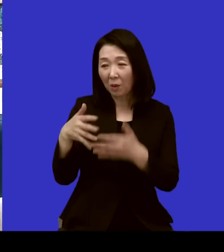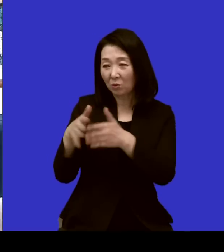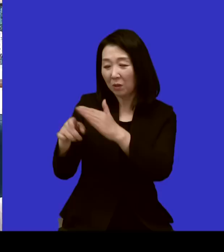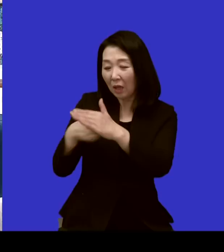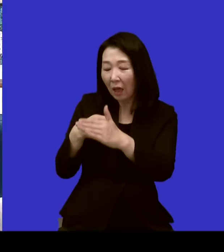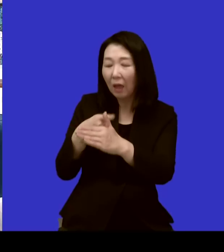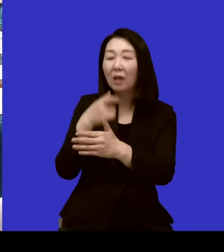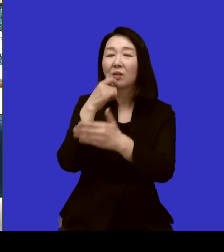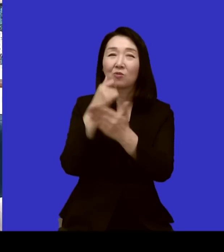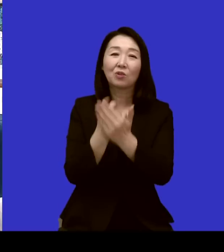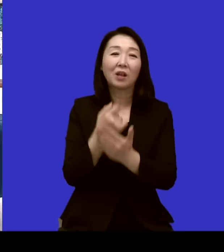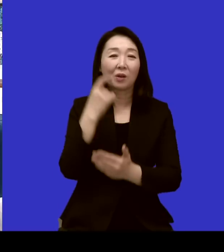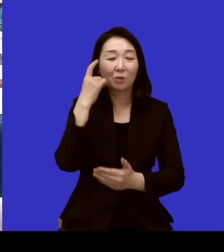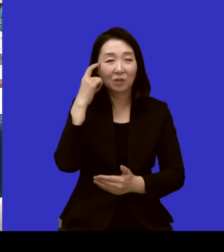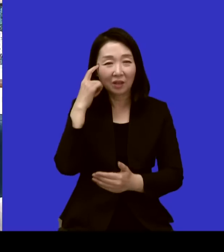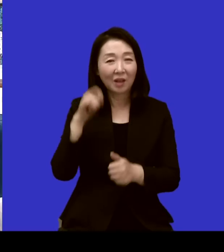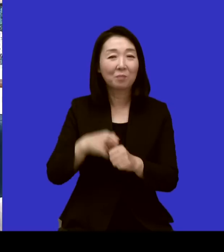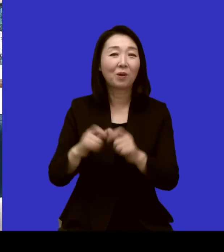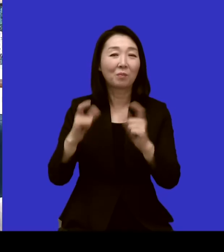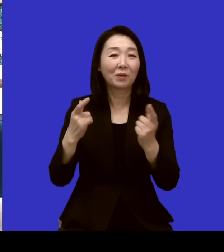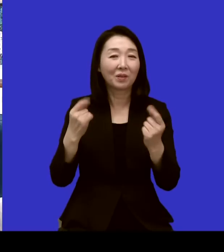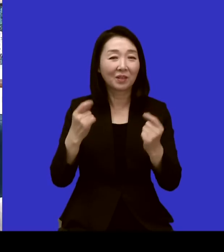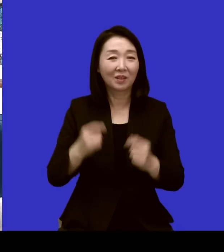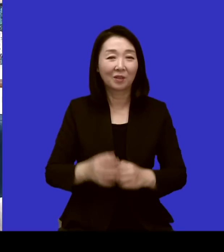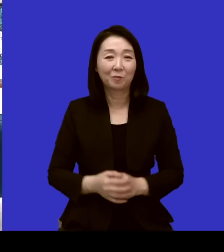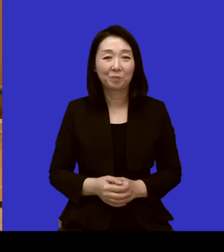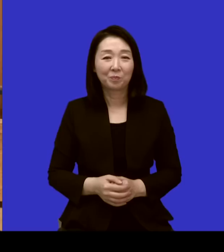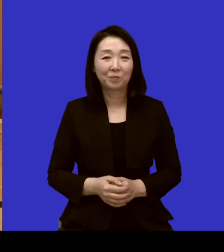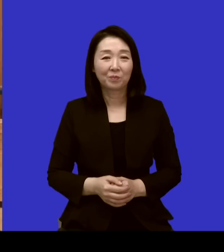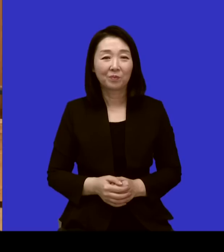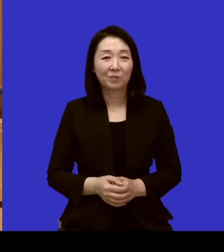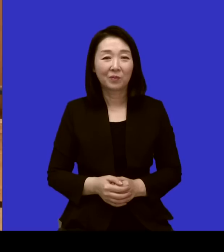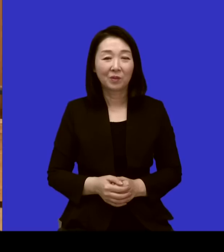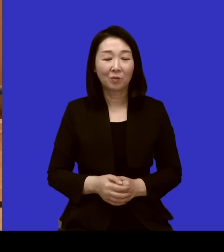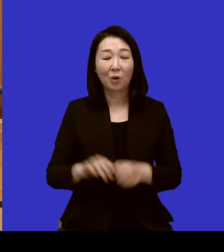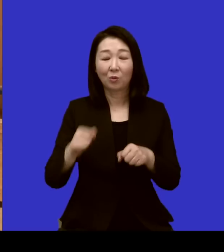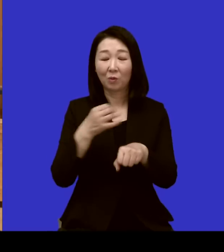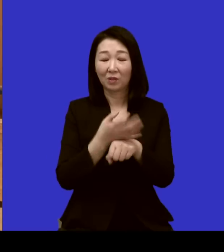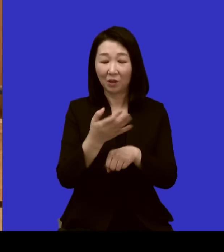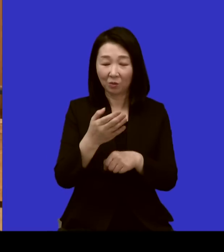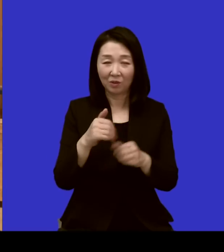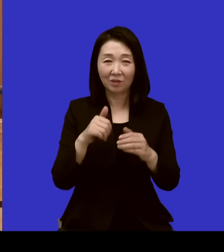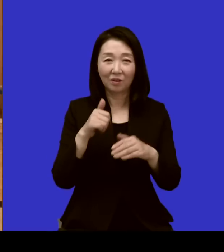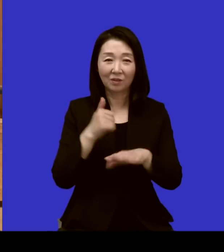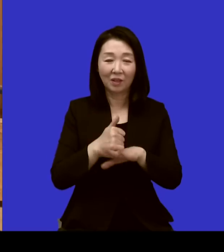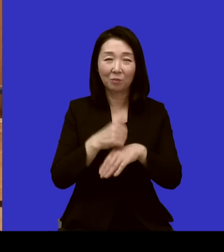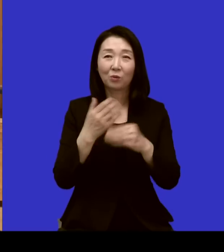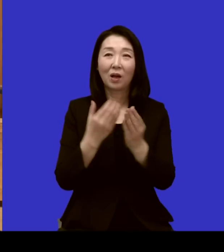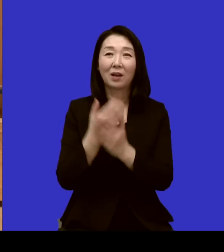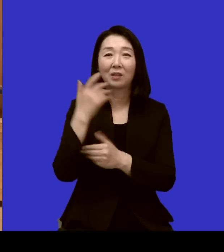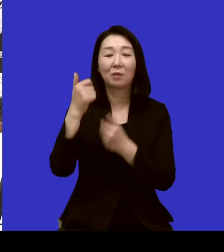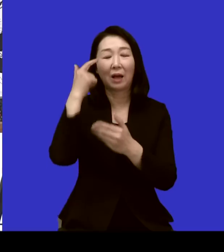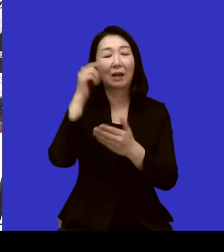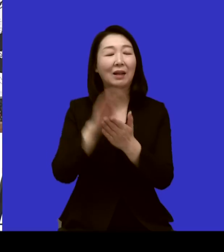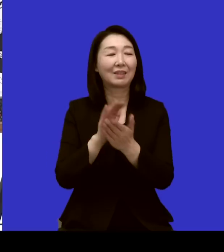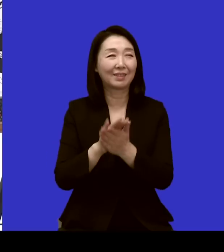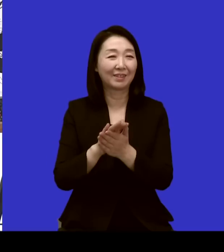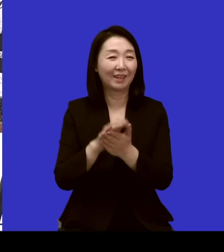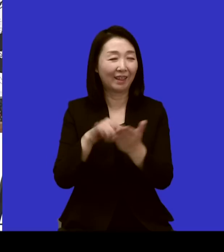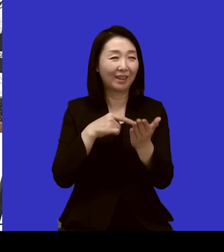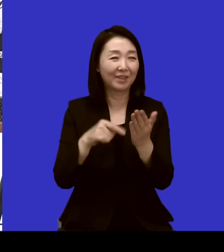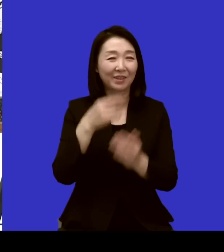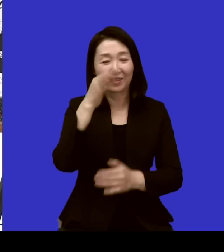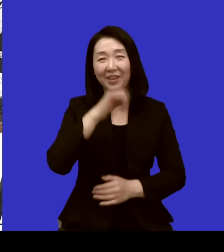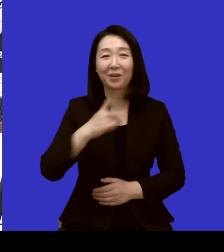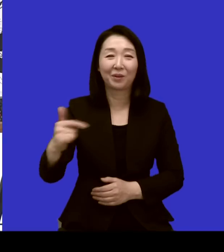생각하시고 빼갔으니까 맞습니다. 다시- 저도 지금 그 생각하고 비고 제가 그때 오토바이 그거 빼간 거 있었거든요. 하나님께서 다 습득하시는 거죠. 그렇죠. 그러기엔 이자가 너무 많이 아,